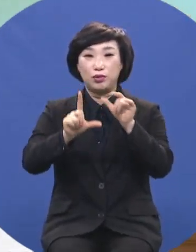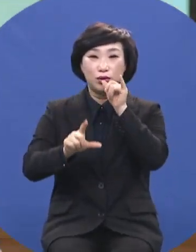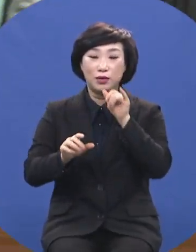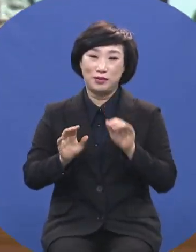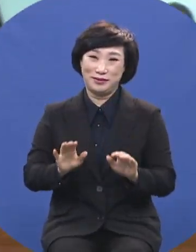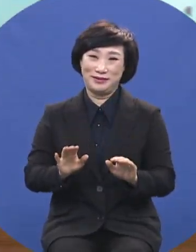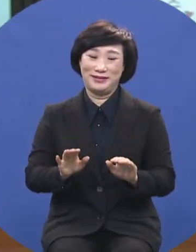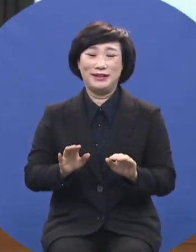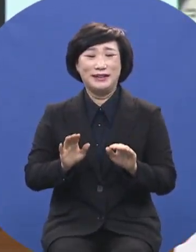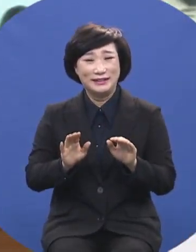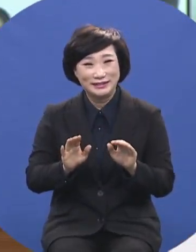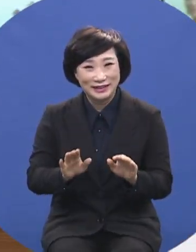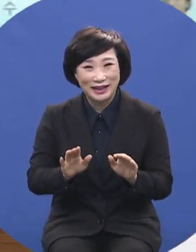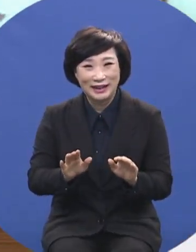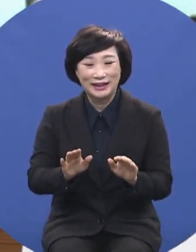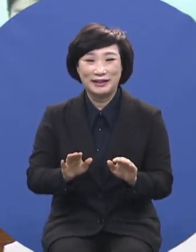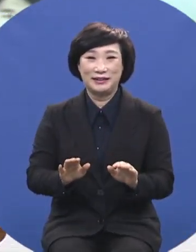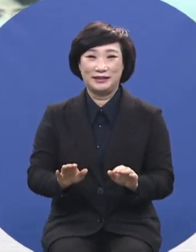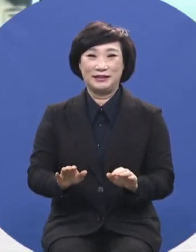오늘 그래서